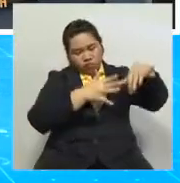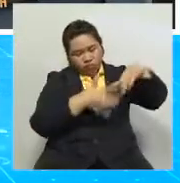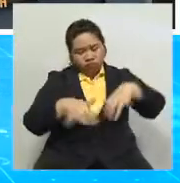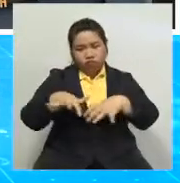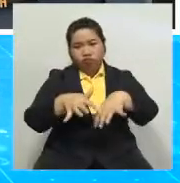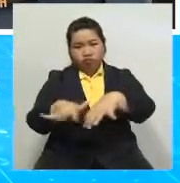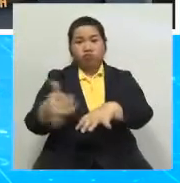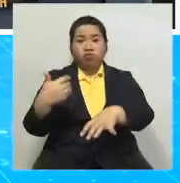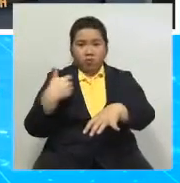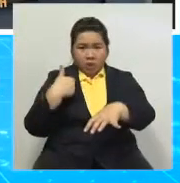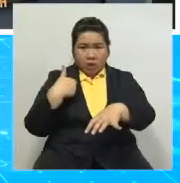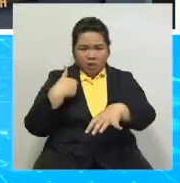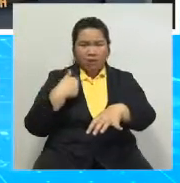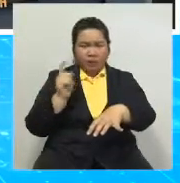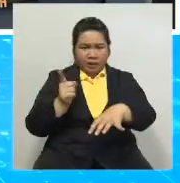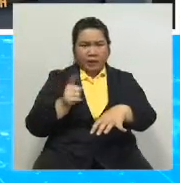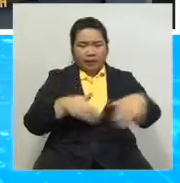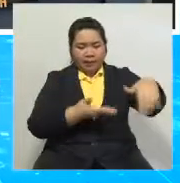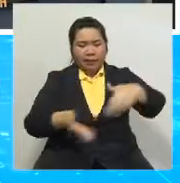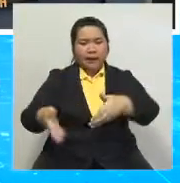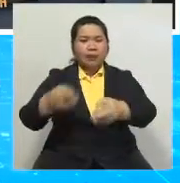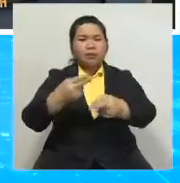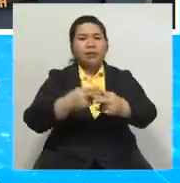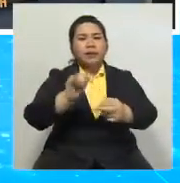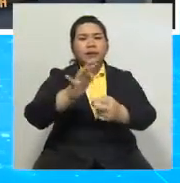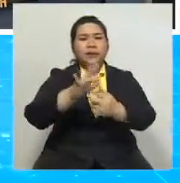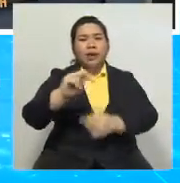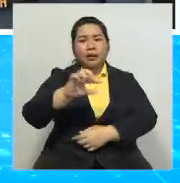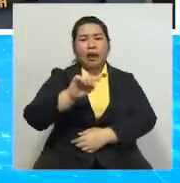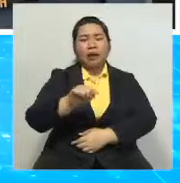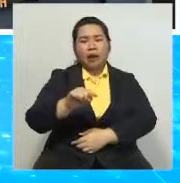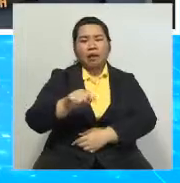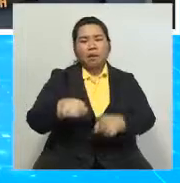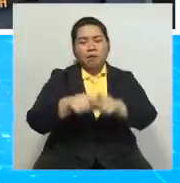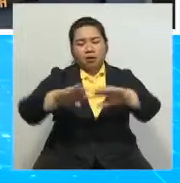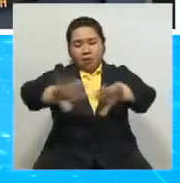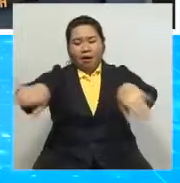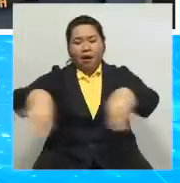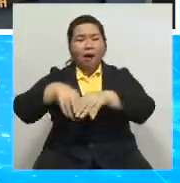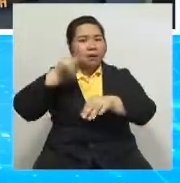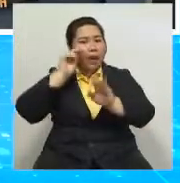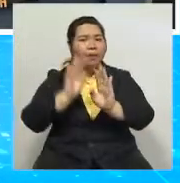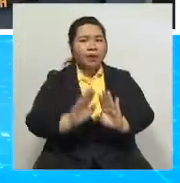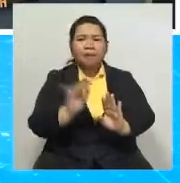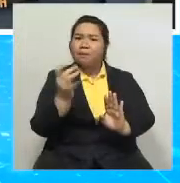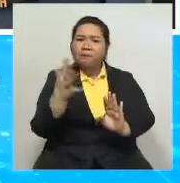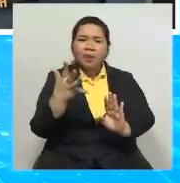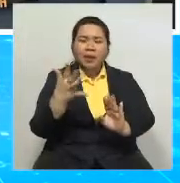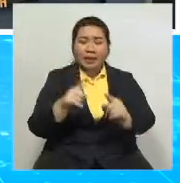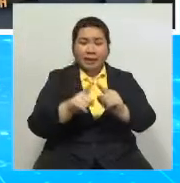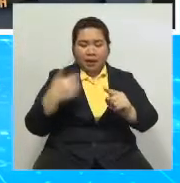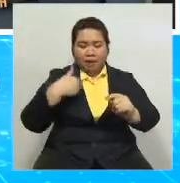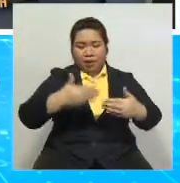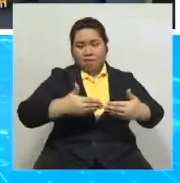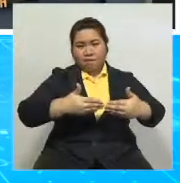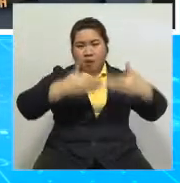ะครับในลำน้ำยังเราเองนะครับในการพัฒนาแหล่งน้ำต่างๆเนี่ยยังไม่มีอ่างเก็บน้ำในต้นน้ำนะครับจะมีประตูระบาย